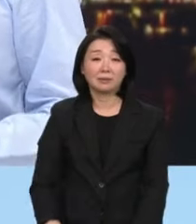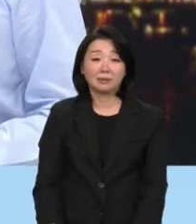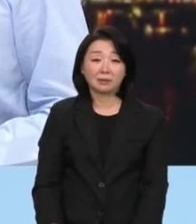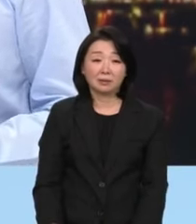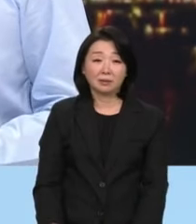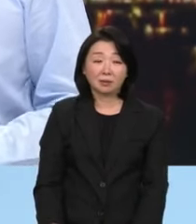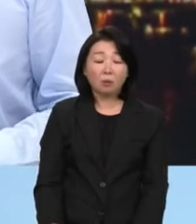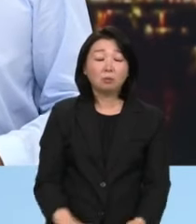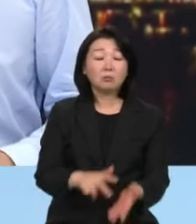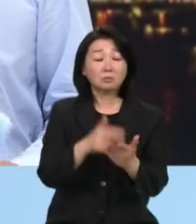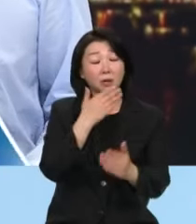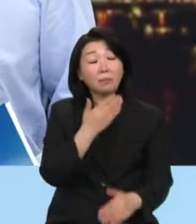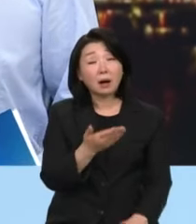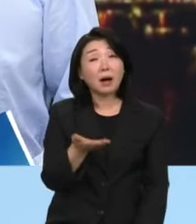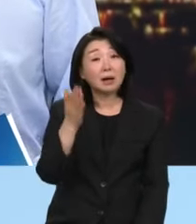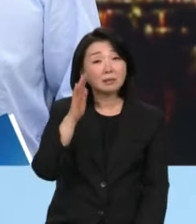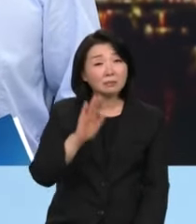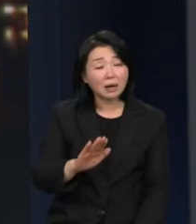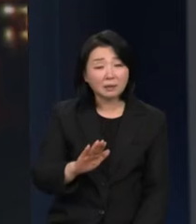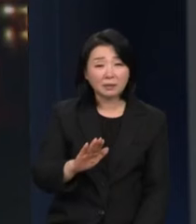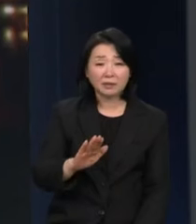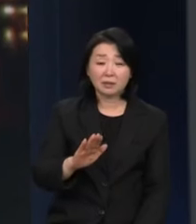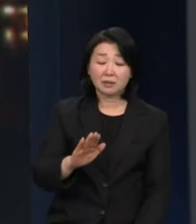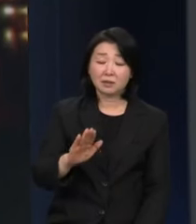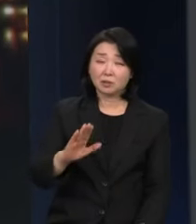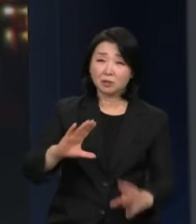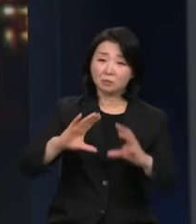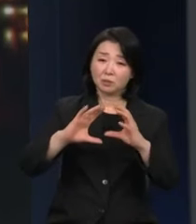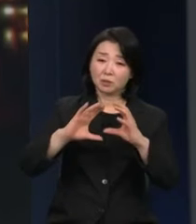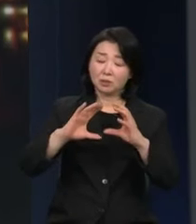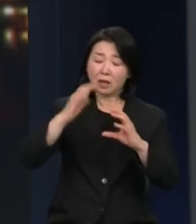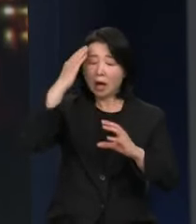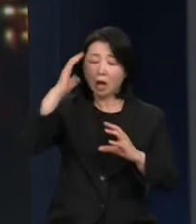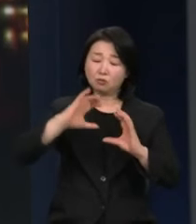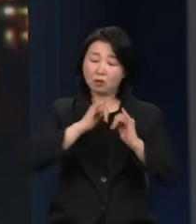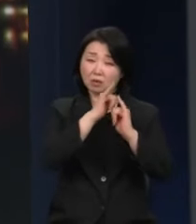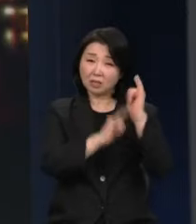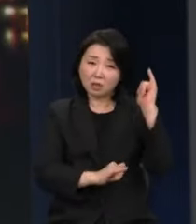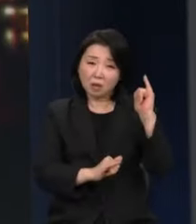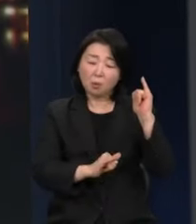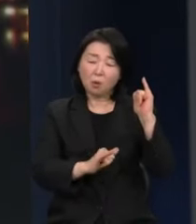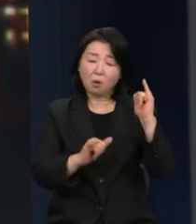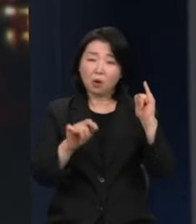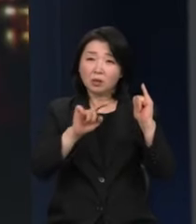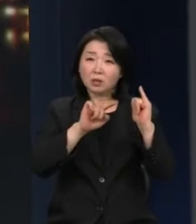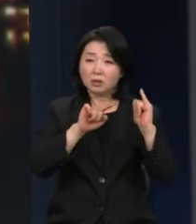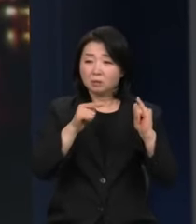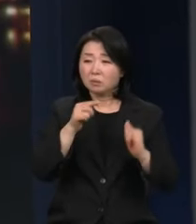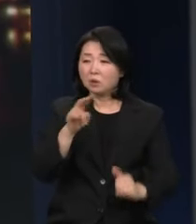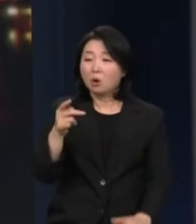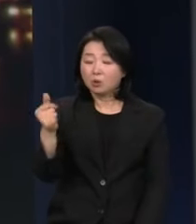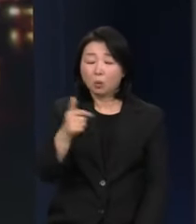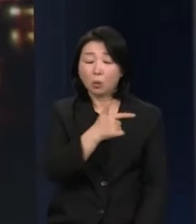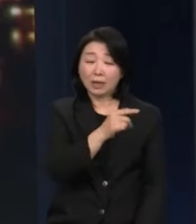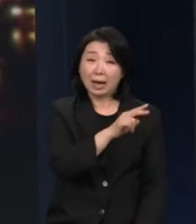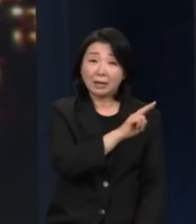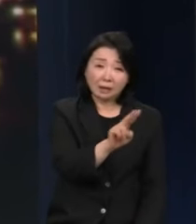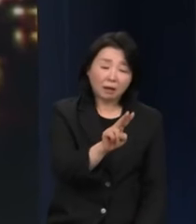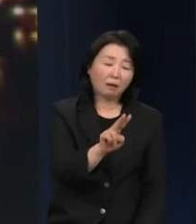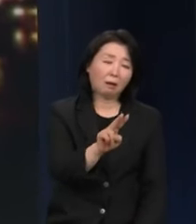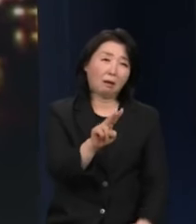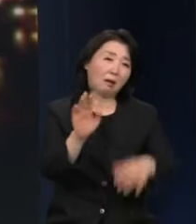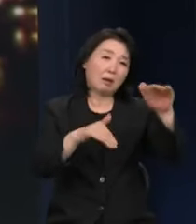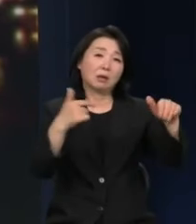그렇게 얘기할 수 있습니다. 그런 측면으로 보기엔 다만 헌정사상 최대 격차의 여소야대였죠. 자, 집권당으로는 87년 민주화 이후에 최소 의석을